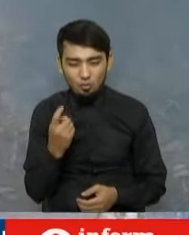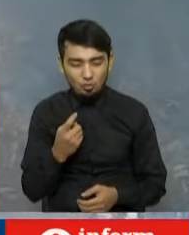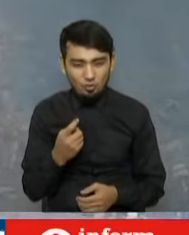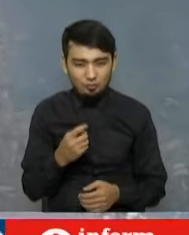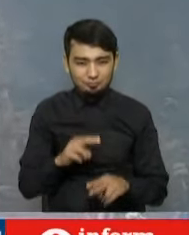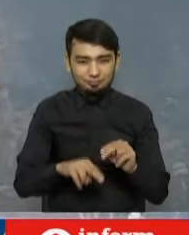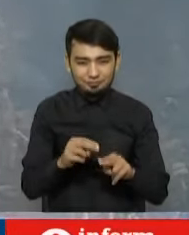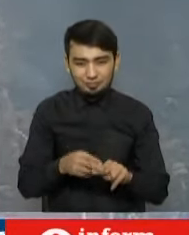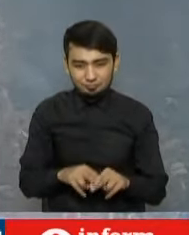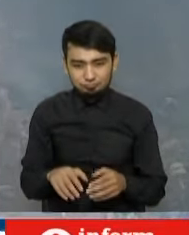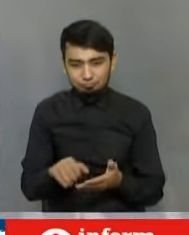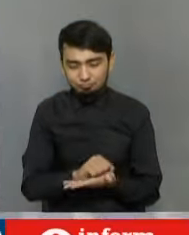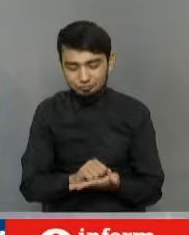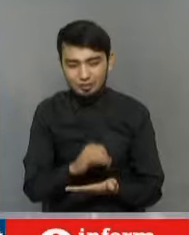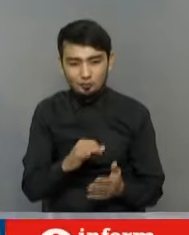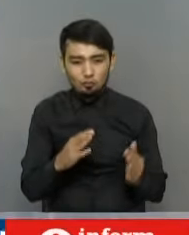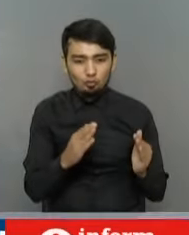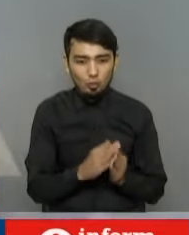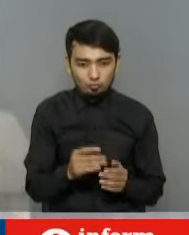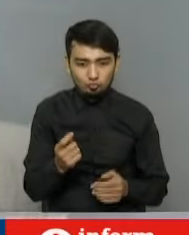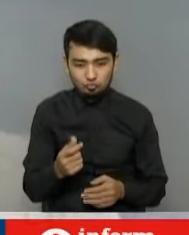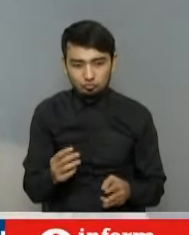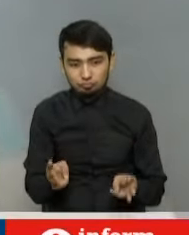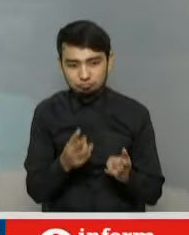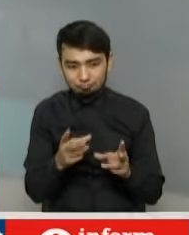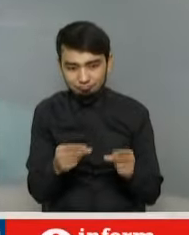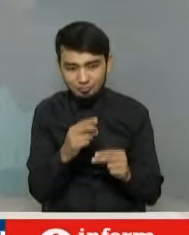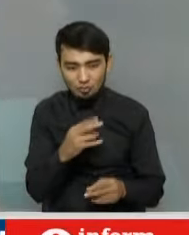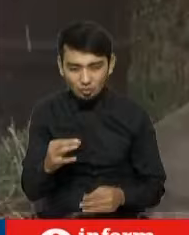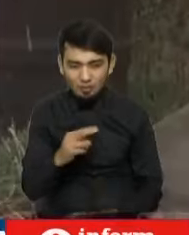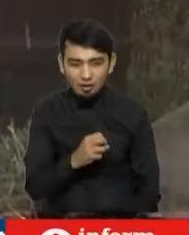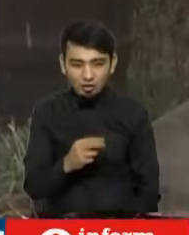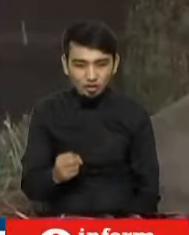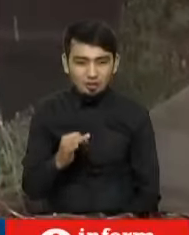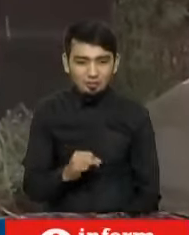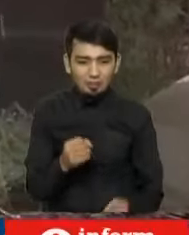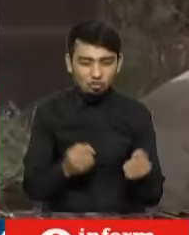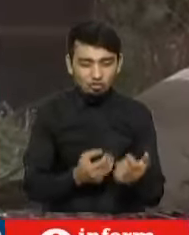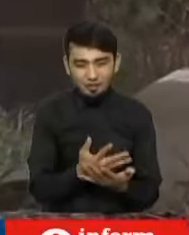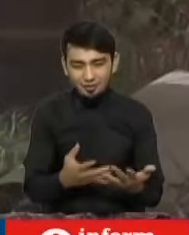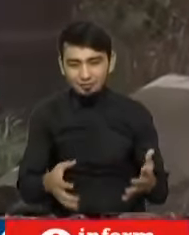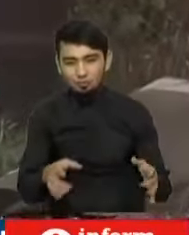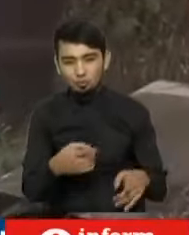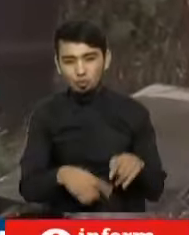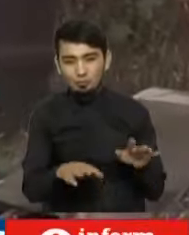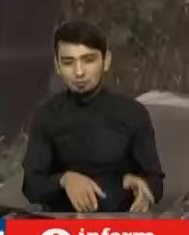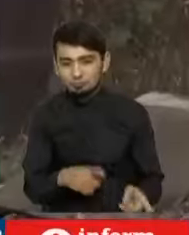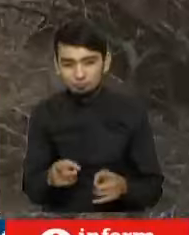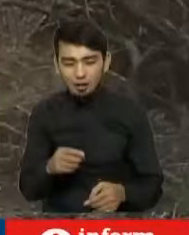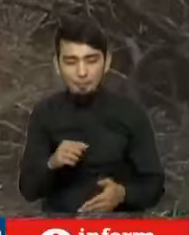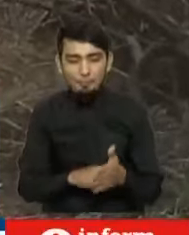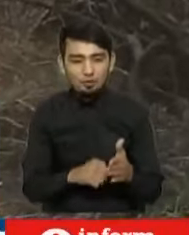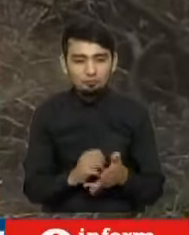домов не добрался. Силами спасателей были спасены 50 дачных участков и автомашина. Причина пожара в департаменте по ЧС пока